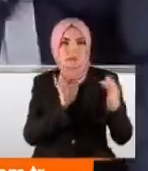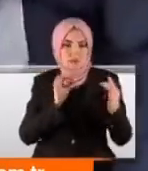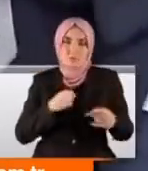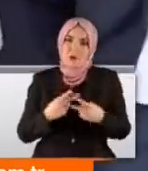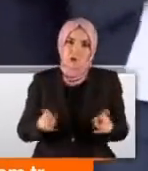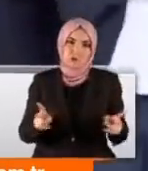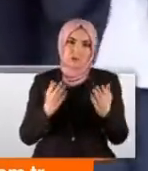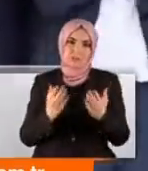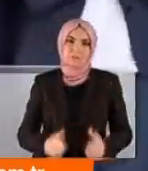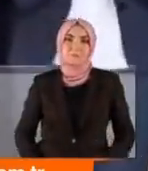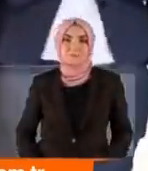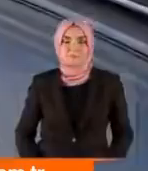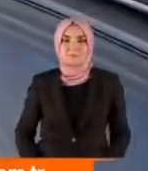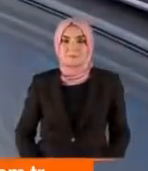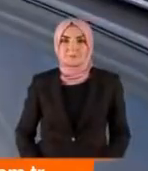açığız.